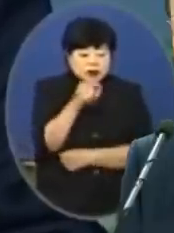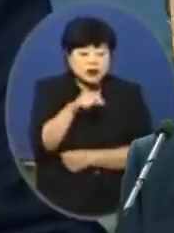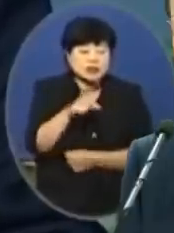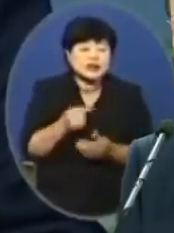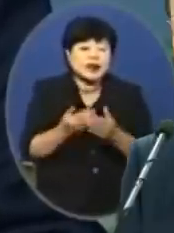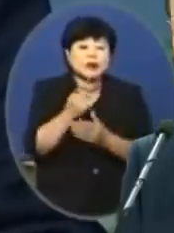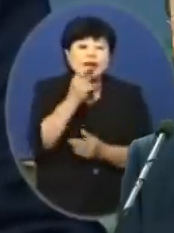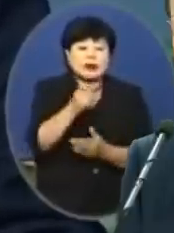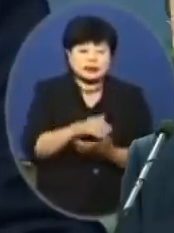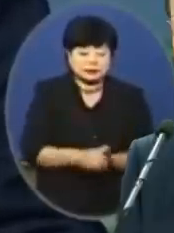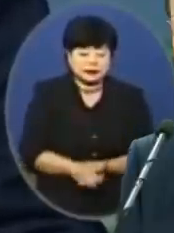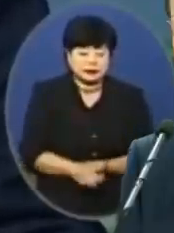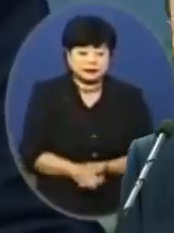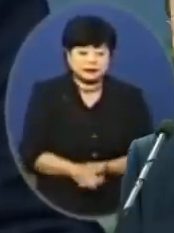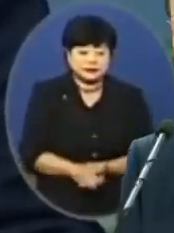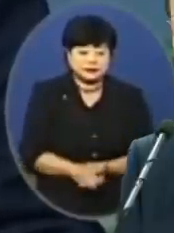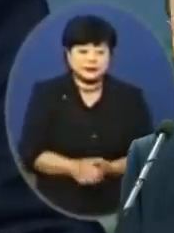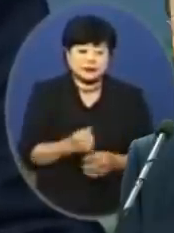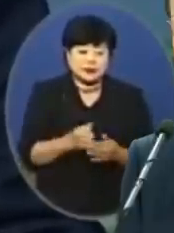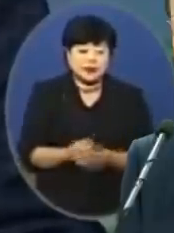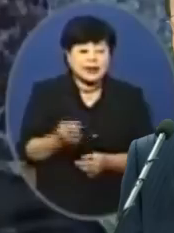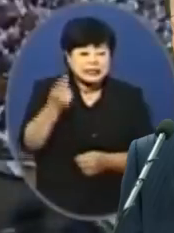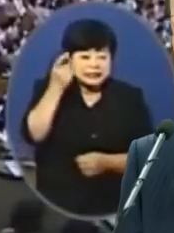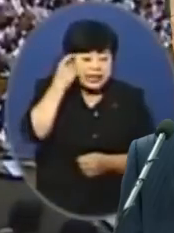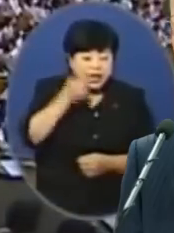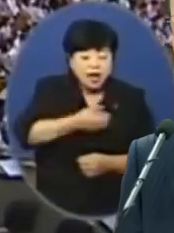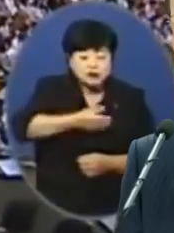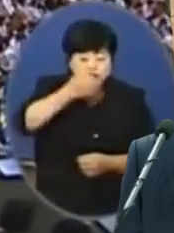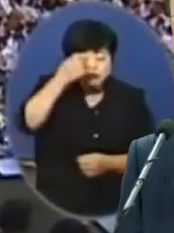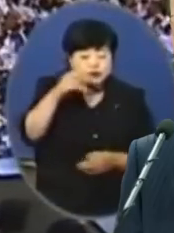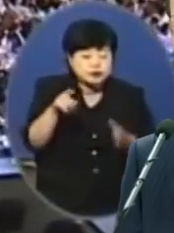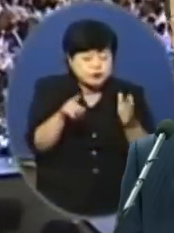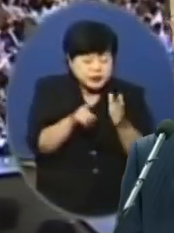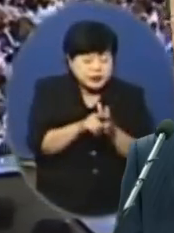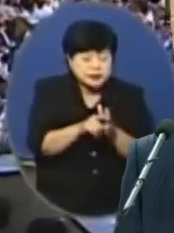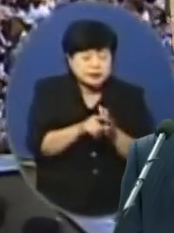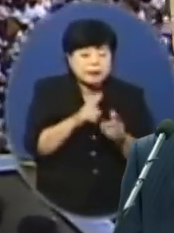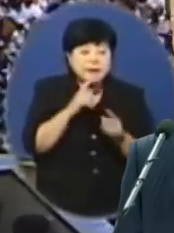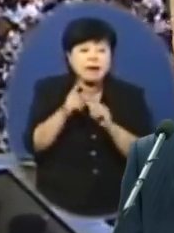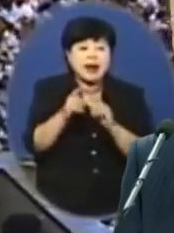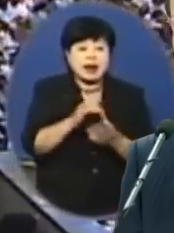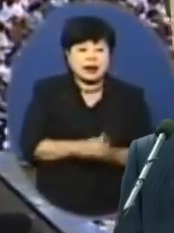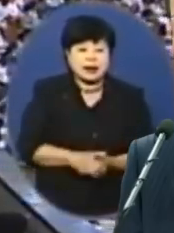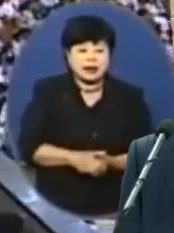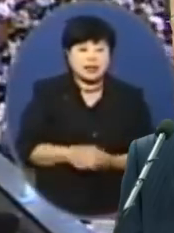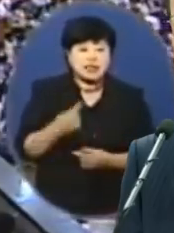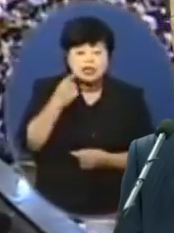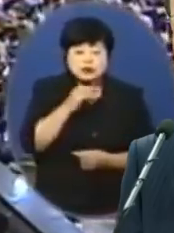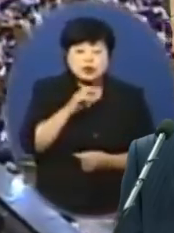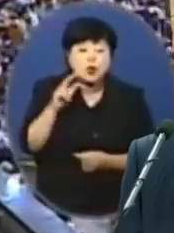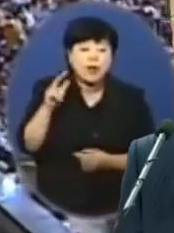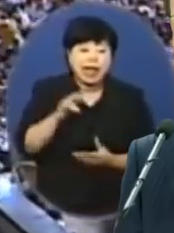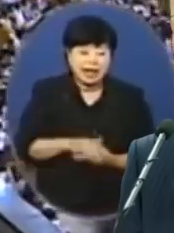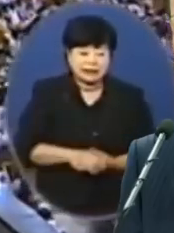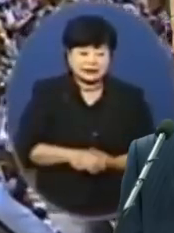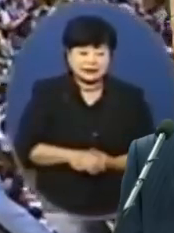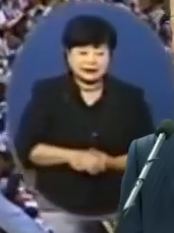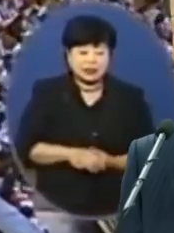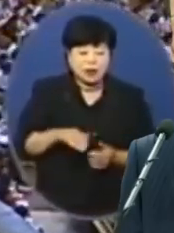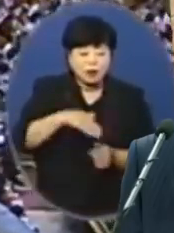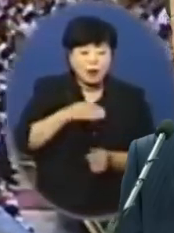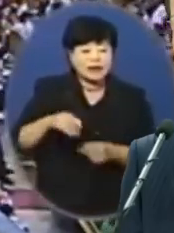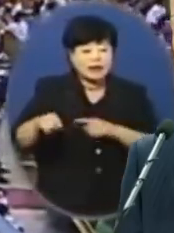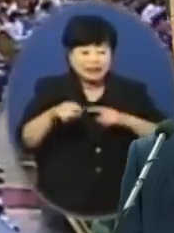그러니 이에서 남이니라. 그렇기 때문에 생각과 꿈, 믿음, 입술의 고백이